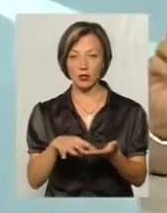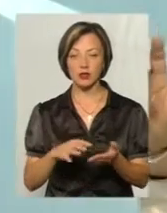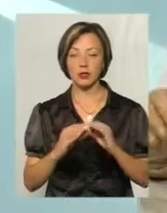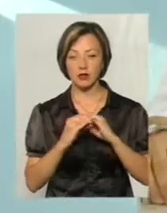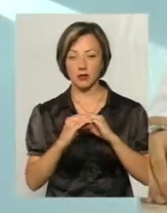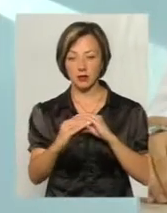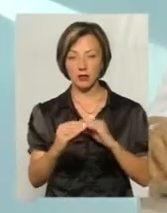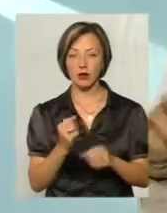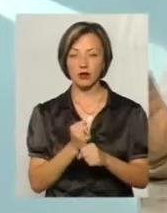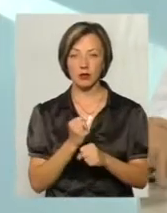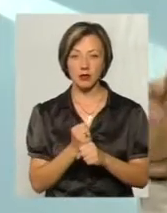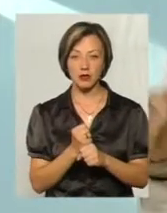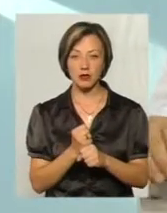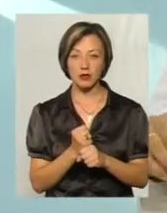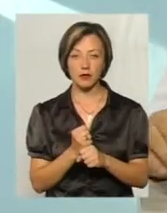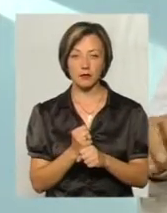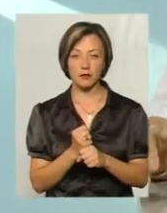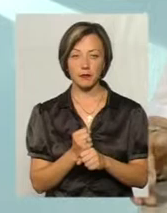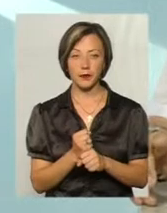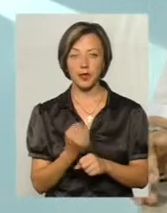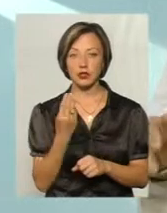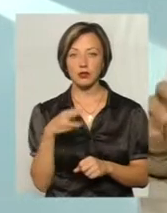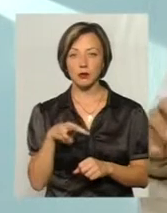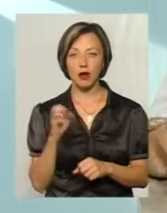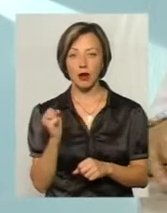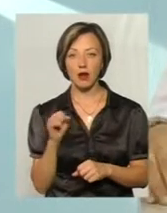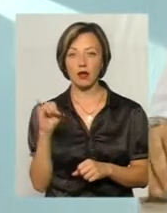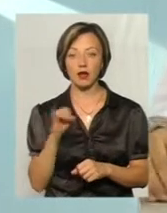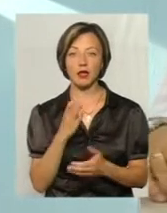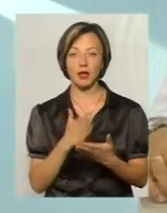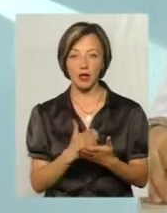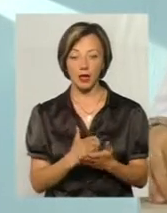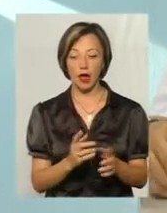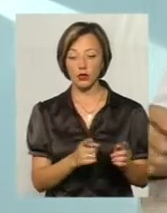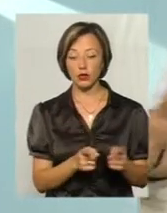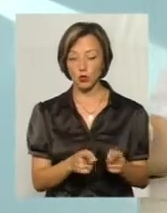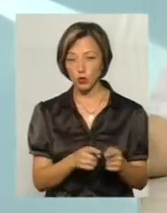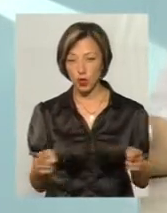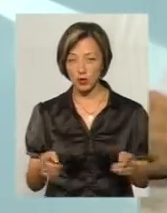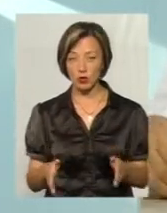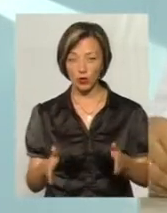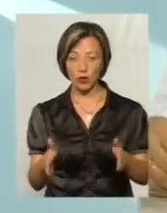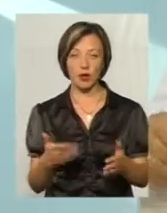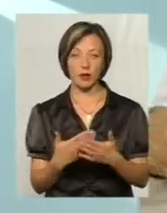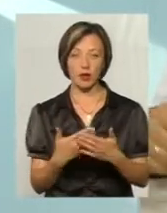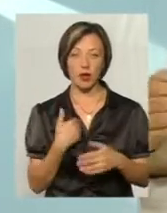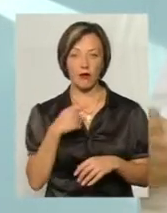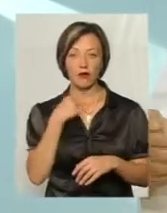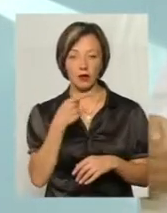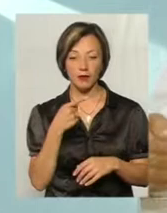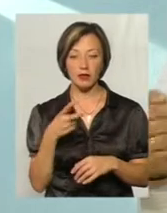вирівнюючий шар і ложиться, значить, щемя. І є участки, які дійсно, так як я говорив,